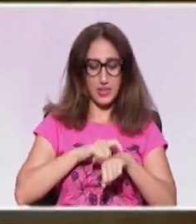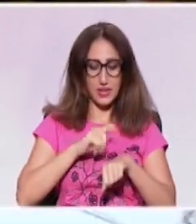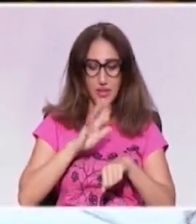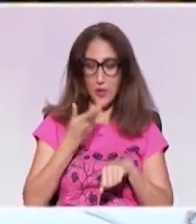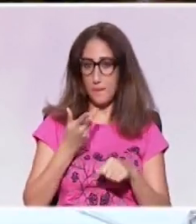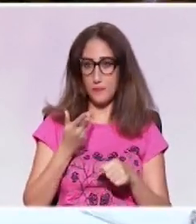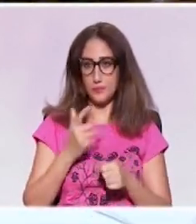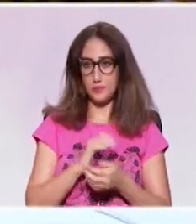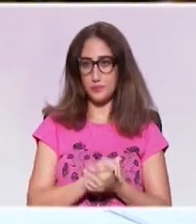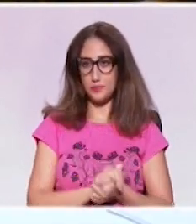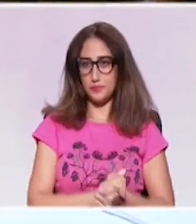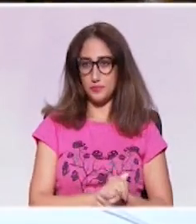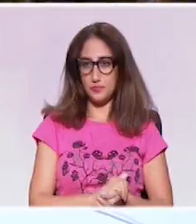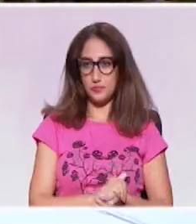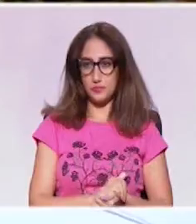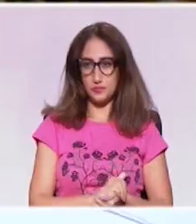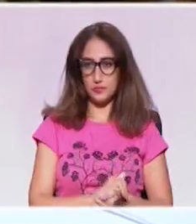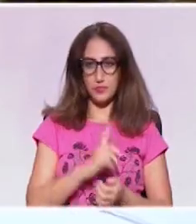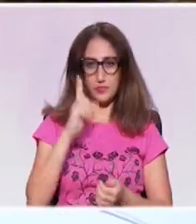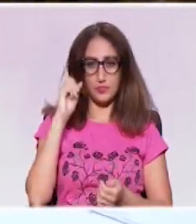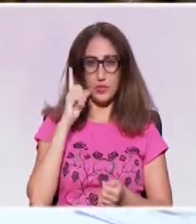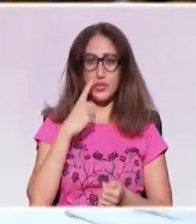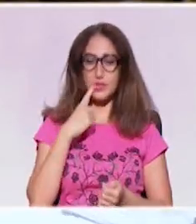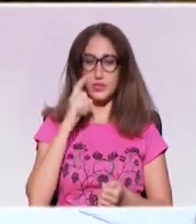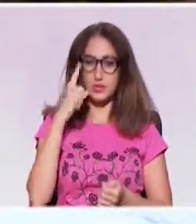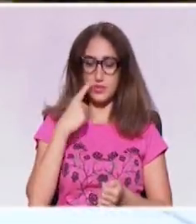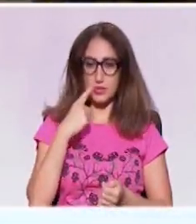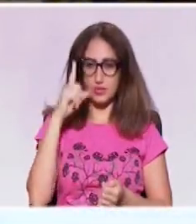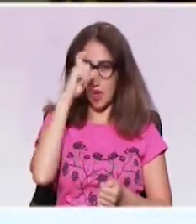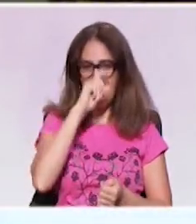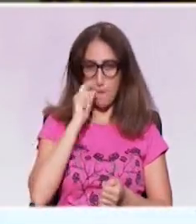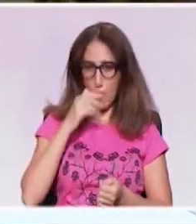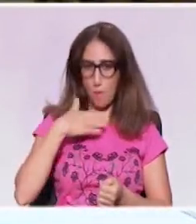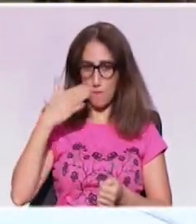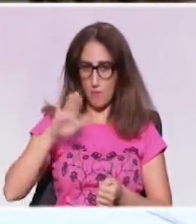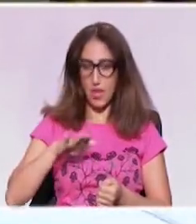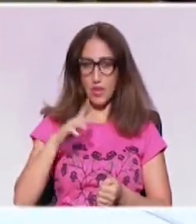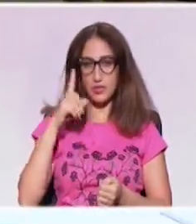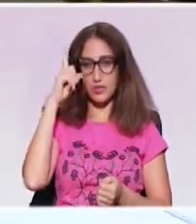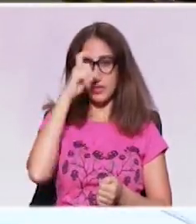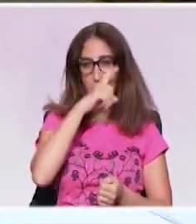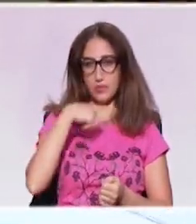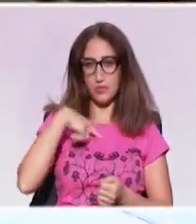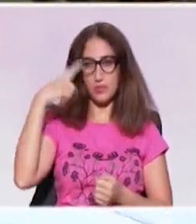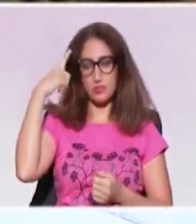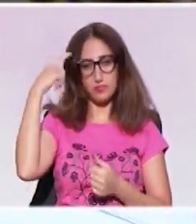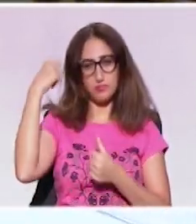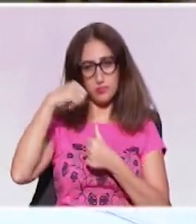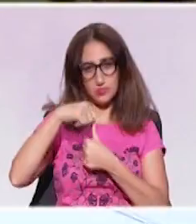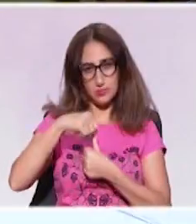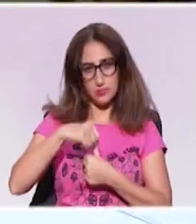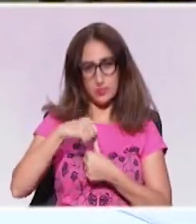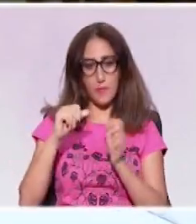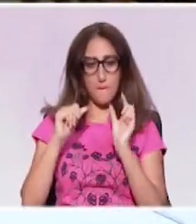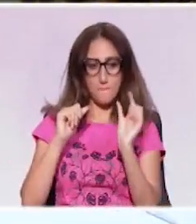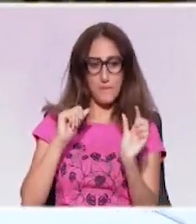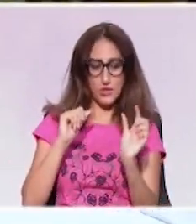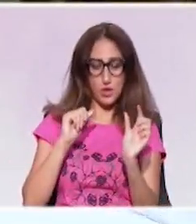واستقبلتيه ازاي؟ اعتقد لا كانت سنه صعبه قوي عليا، وبيتهيالي ان انا جزء من الذاكره دي انا استحضرتها في مشهد